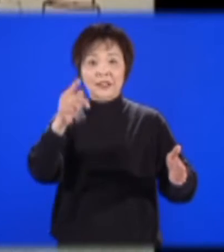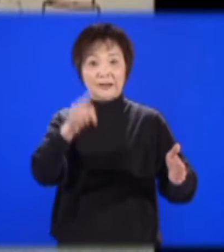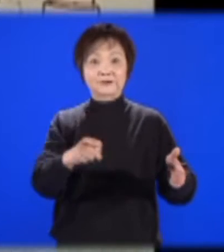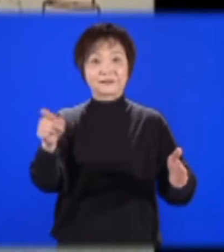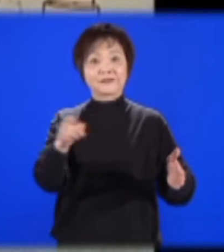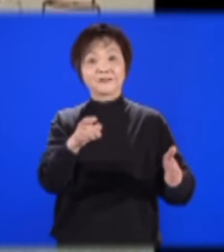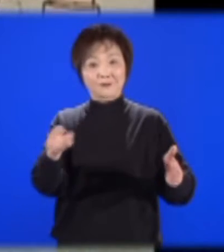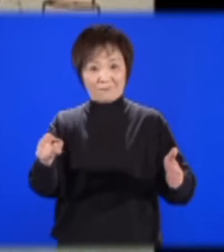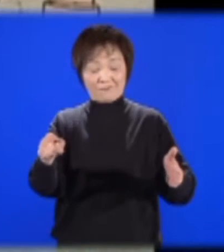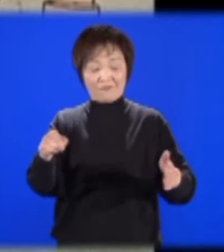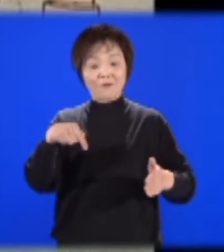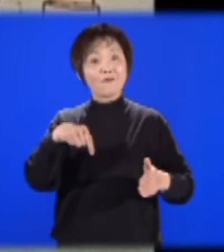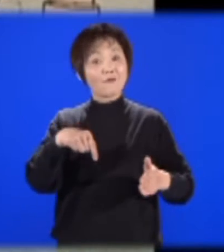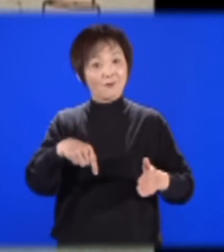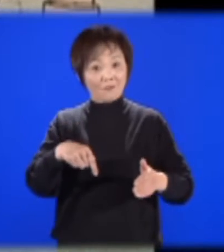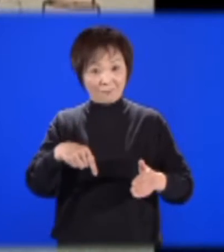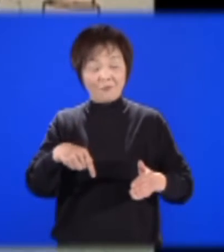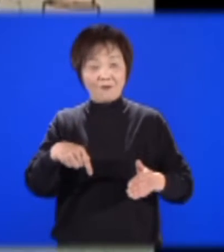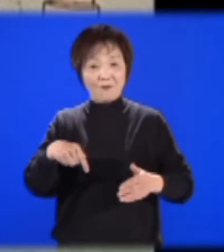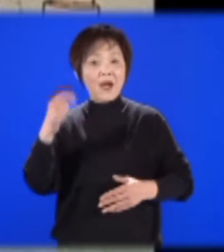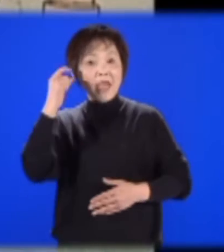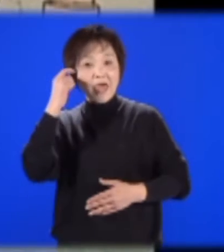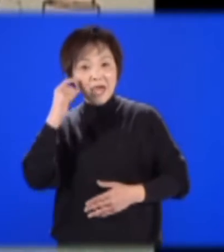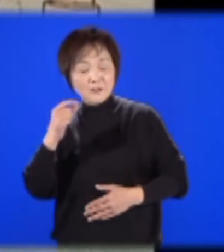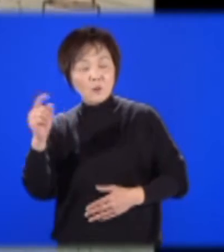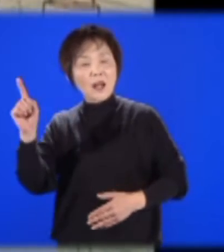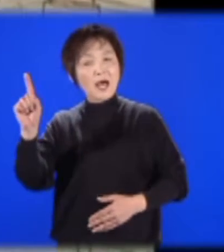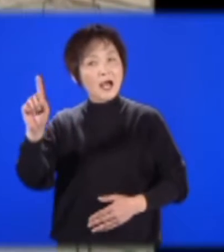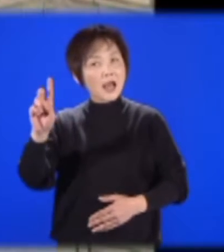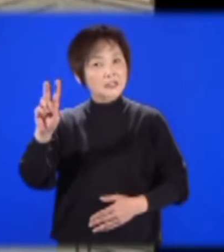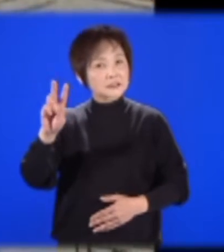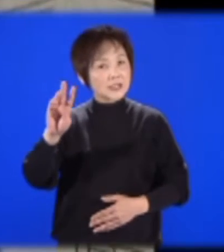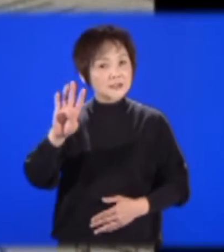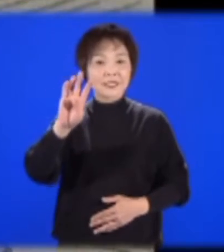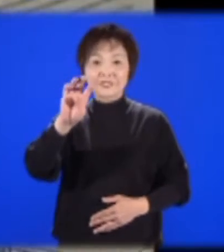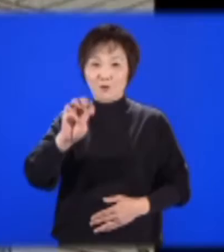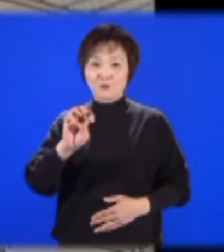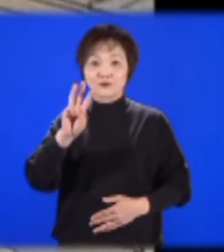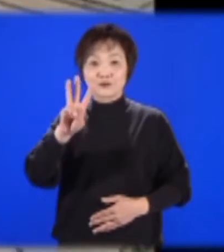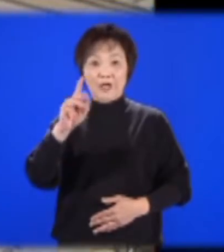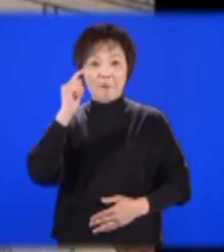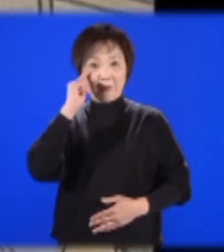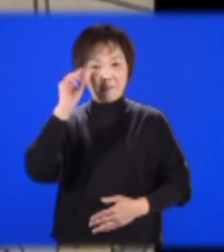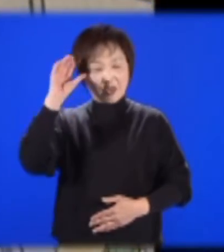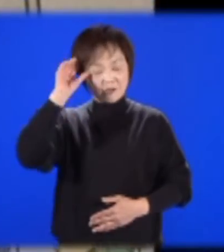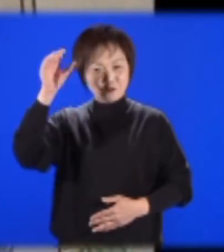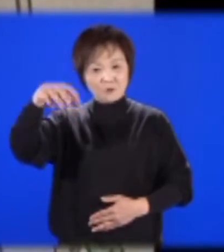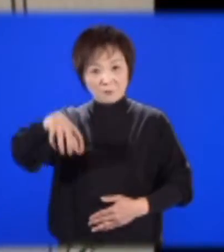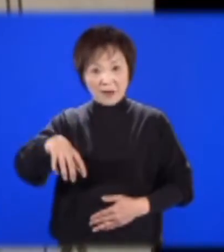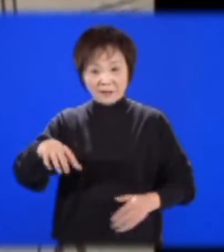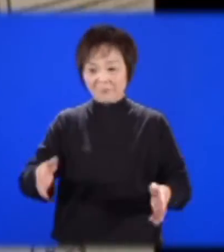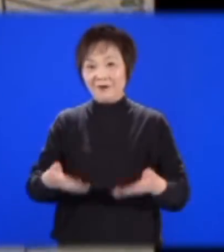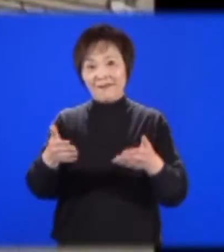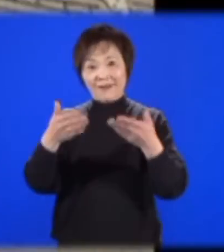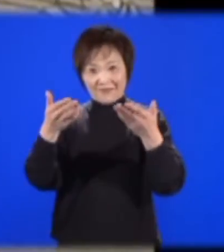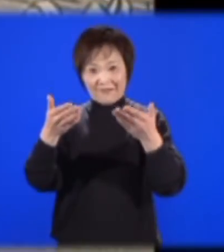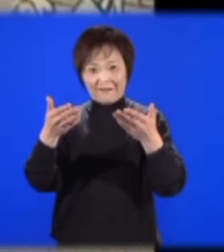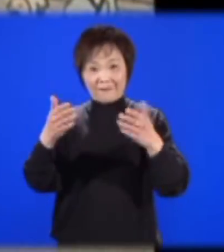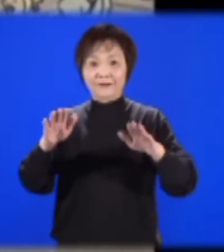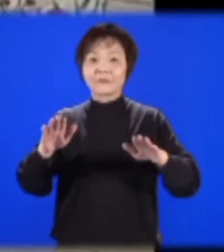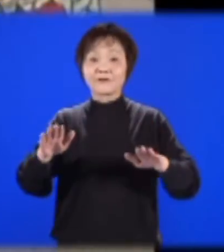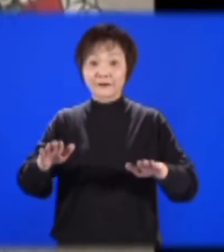。そして四日市は江戸から43番目の宿場町として栄えました。